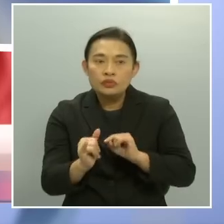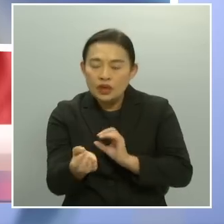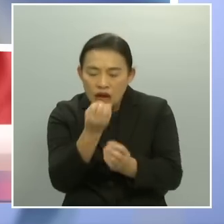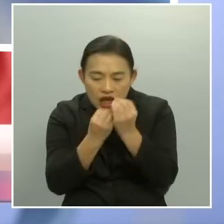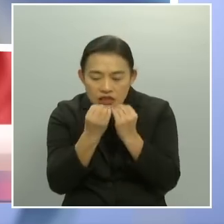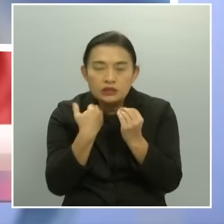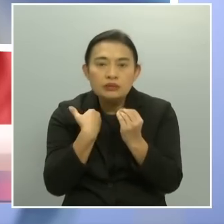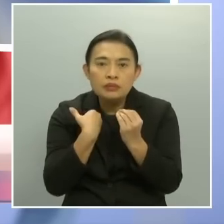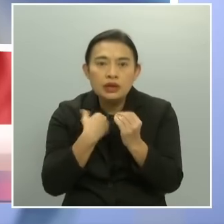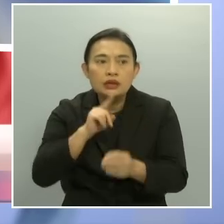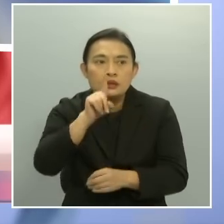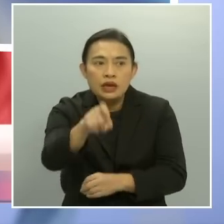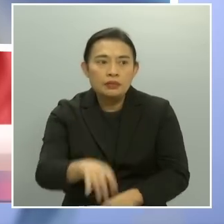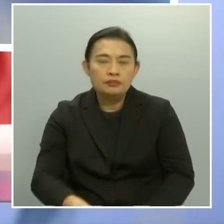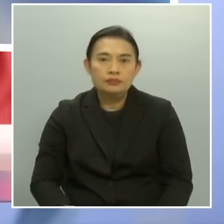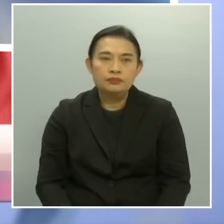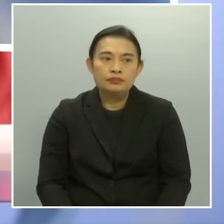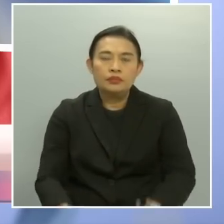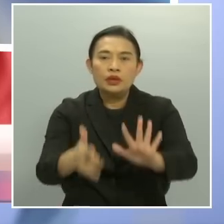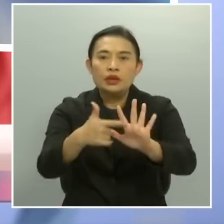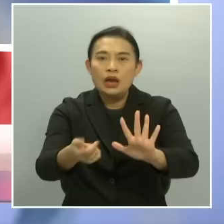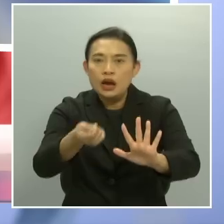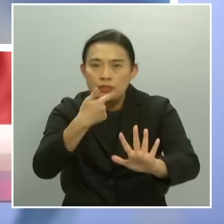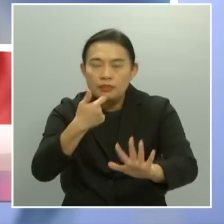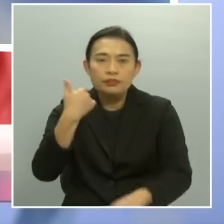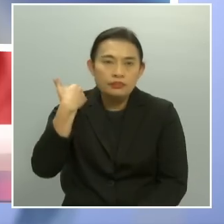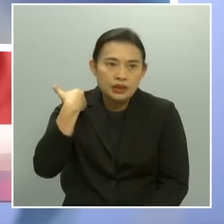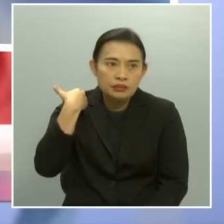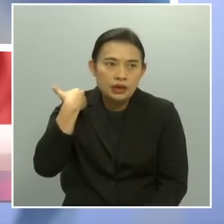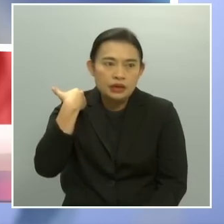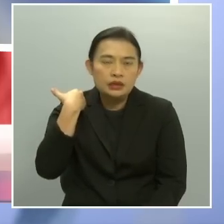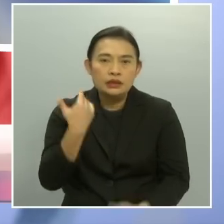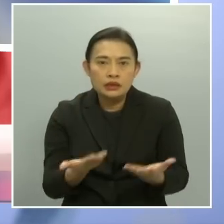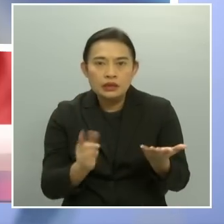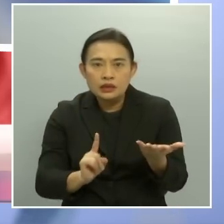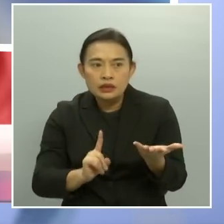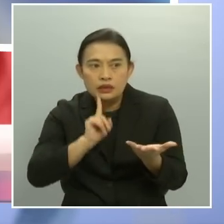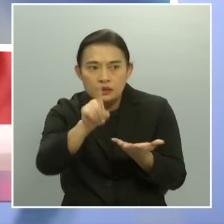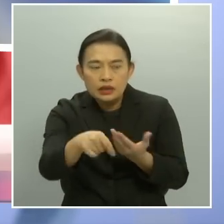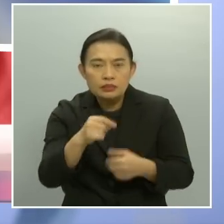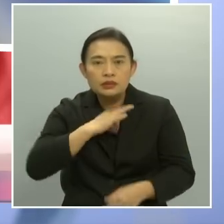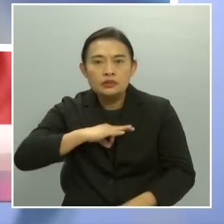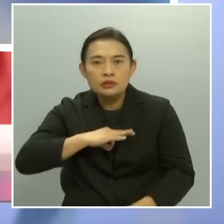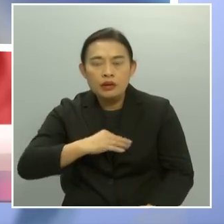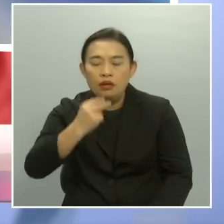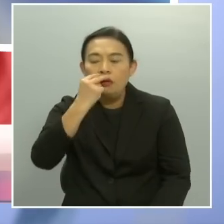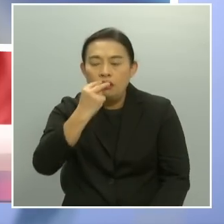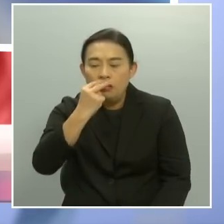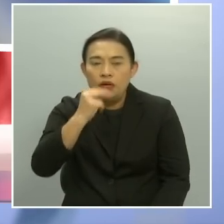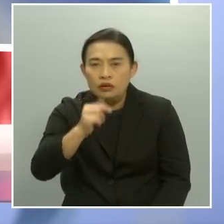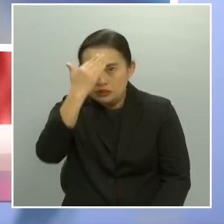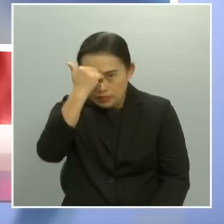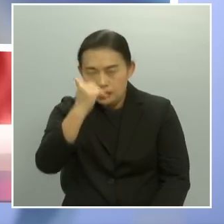ะผมขออภัยนะฮะอย่างเช่นยาหรือเช่นอะไรยังไงเนี่ยเข้าไปเกินขนาดอะไรไงหรือเปล่าฮะถึงได้มีอาการแบบนี